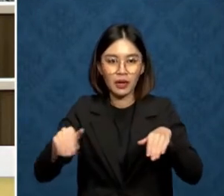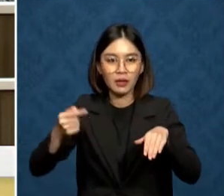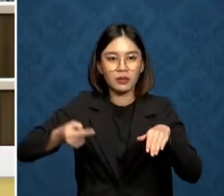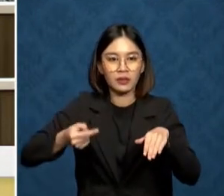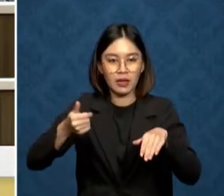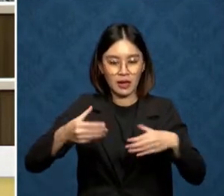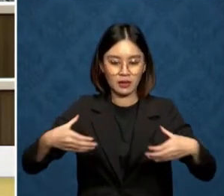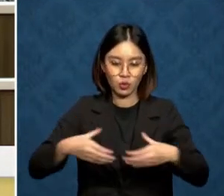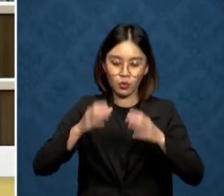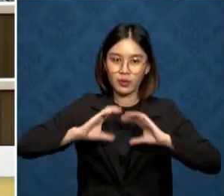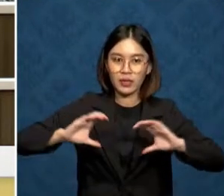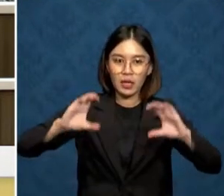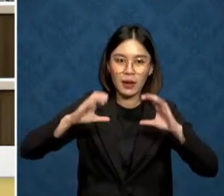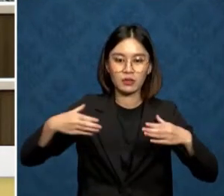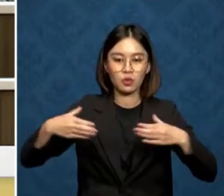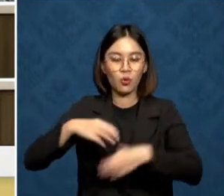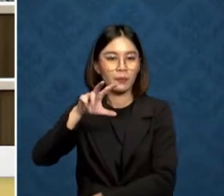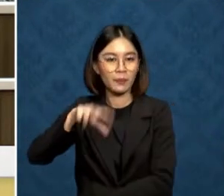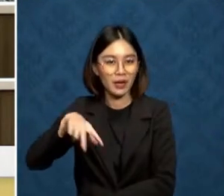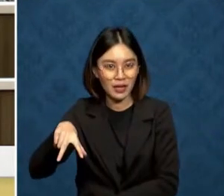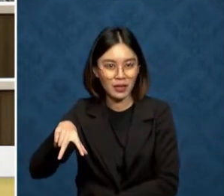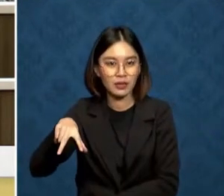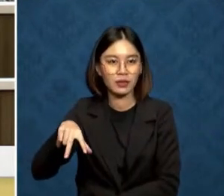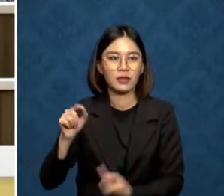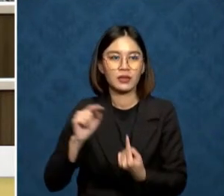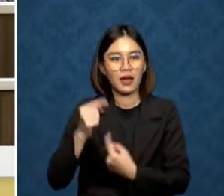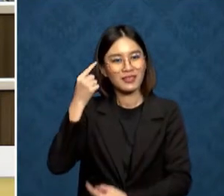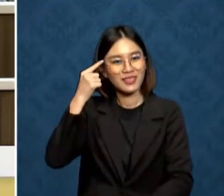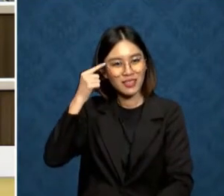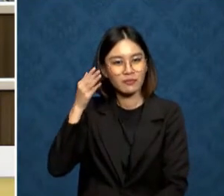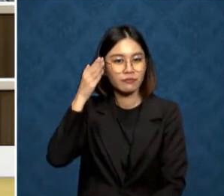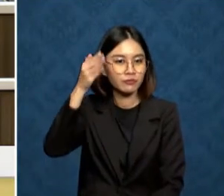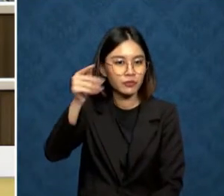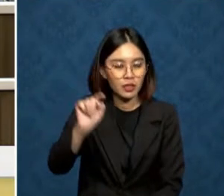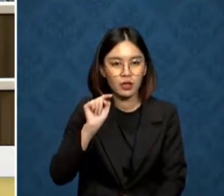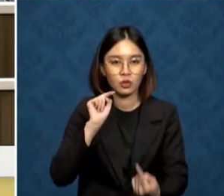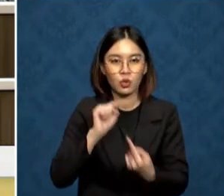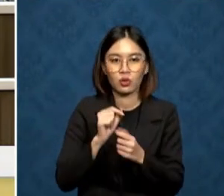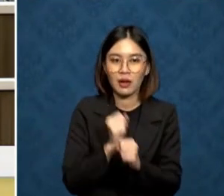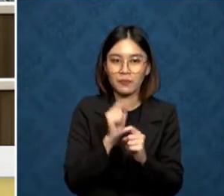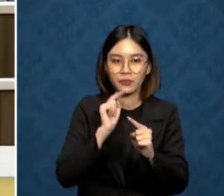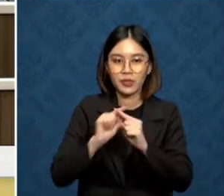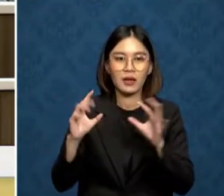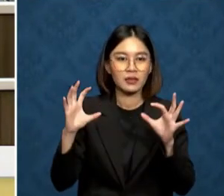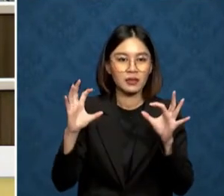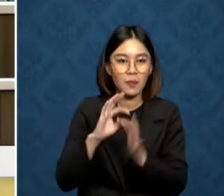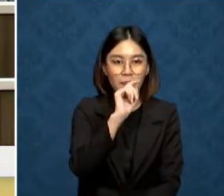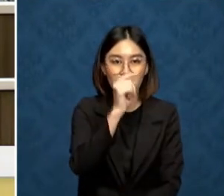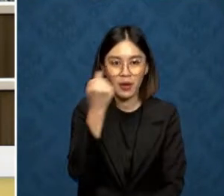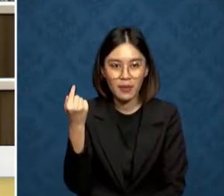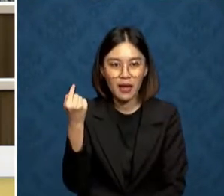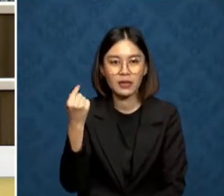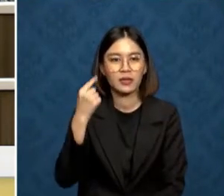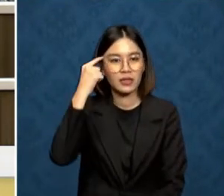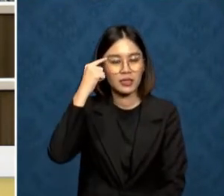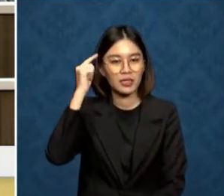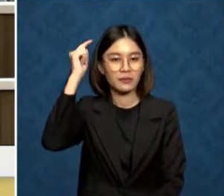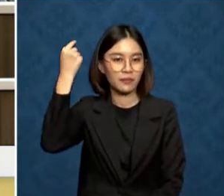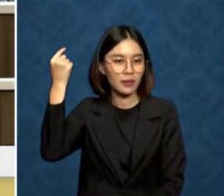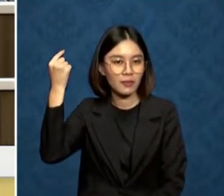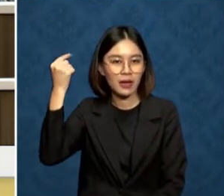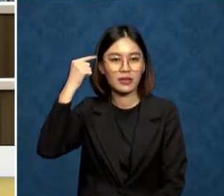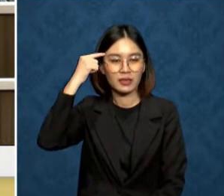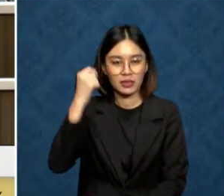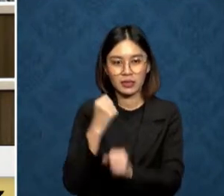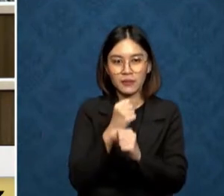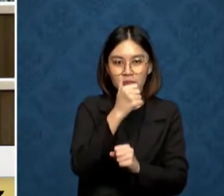่รัฐบาล รวมถพกพือไทยครั เรามองเหนว่าการทำบรายในดานใหมๆเปิดมุมมองใหม่ๆ กลา